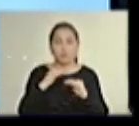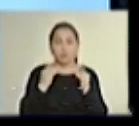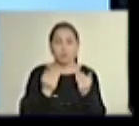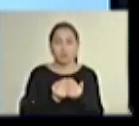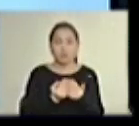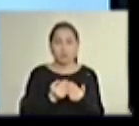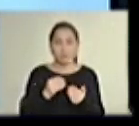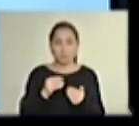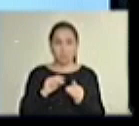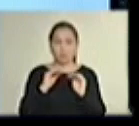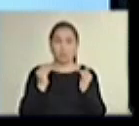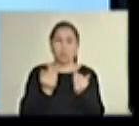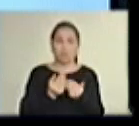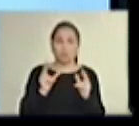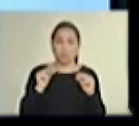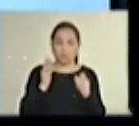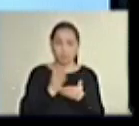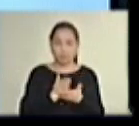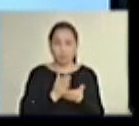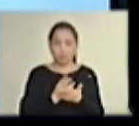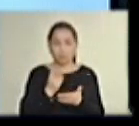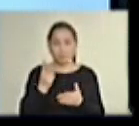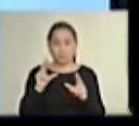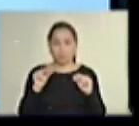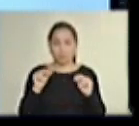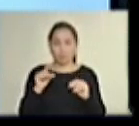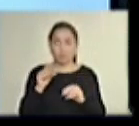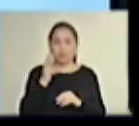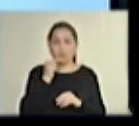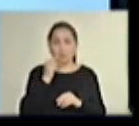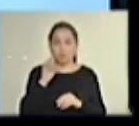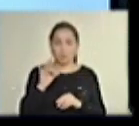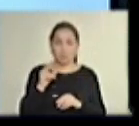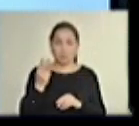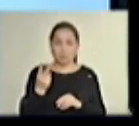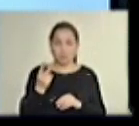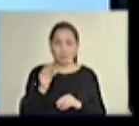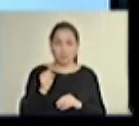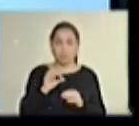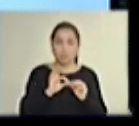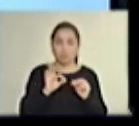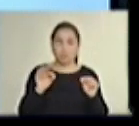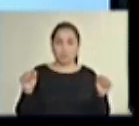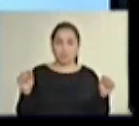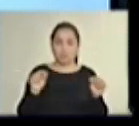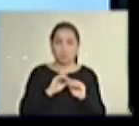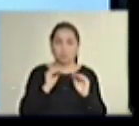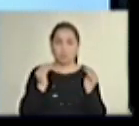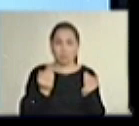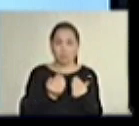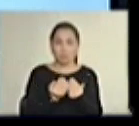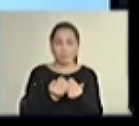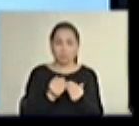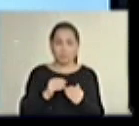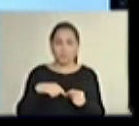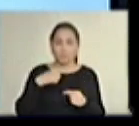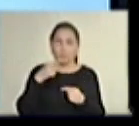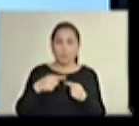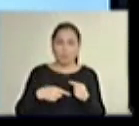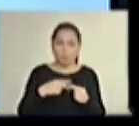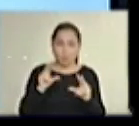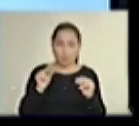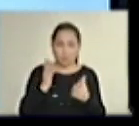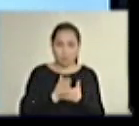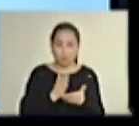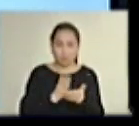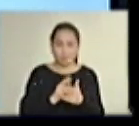uni aylantiruvchi qismi bor. Ikkinchi qismida kichkina R2 da arqon aylanadigan, o'shanga o'raladigan qismi bor